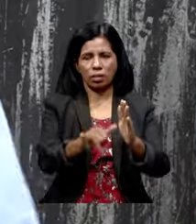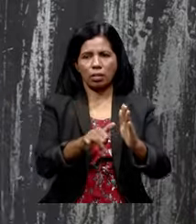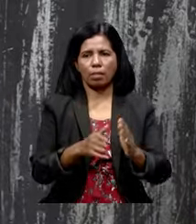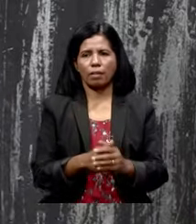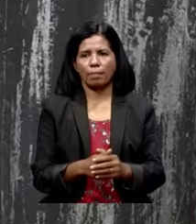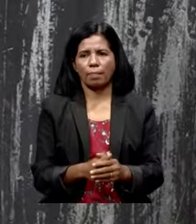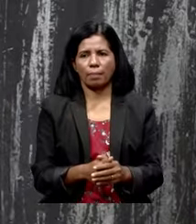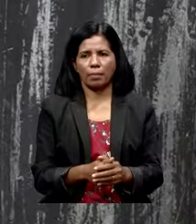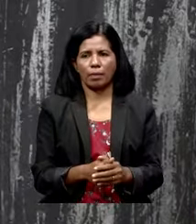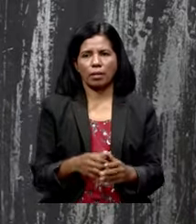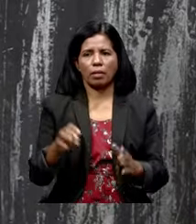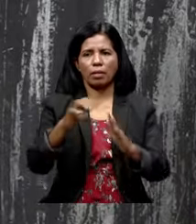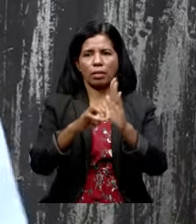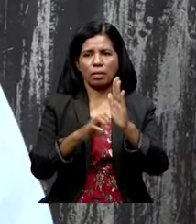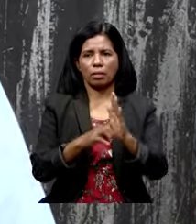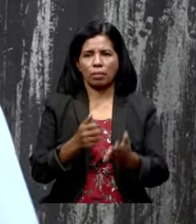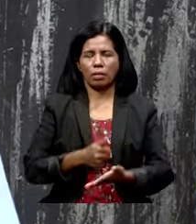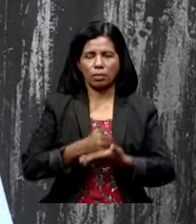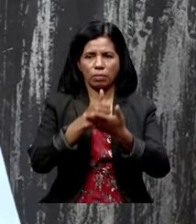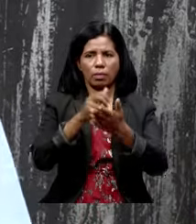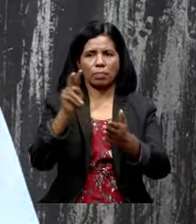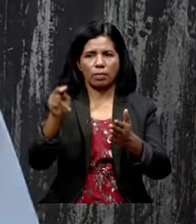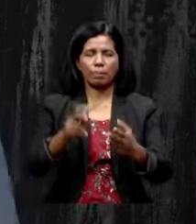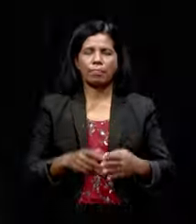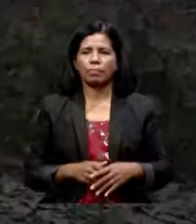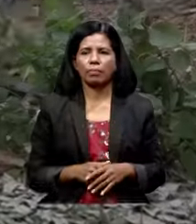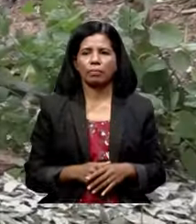dito para estar os pele tal mata mania